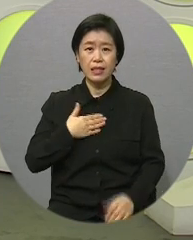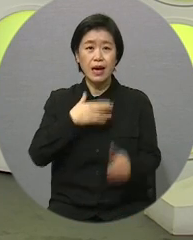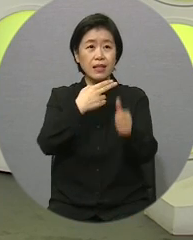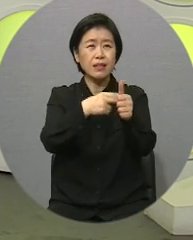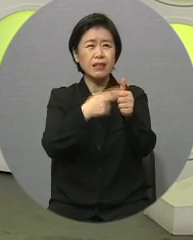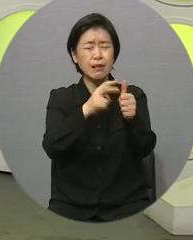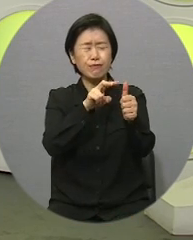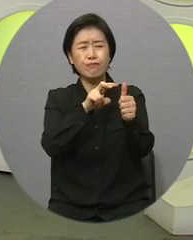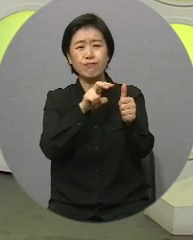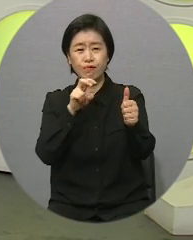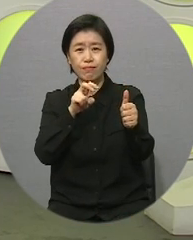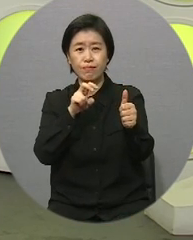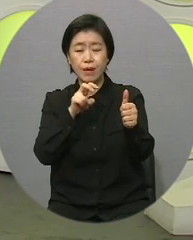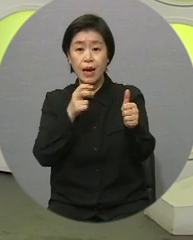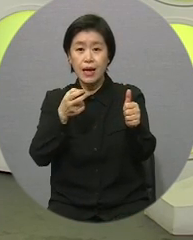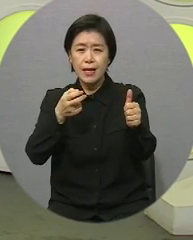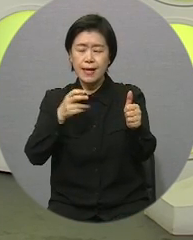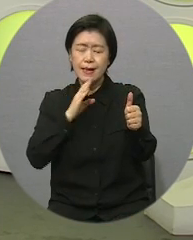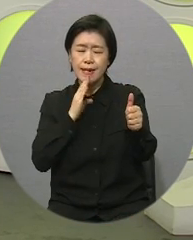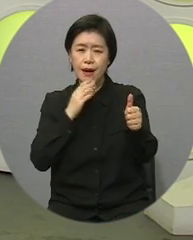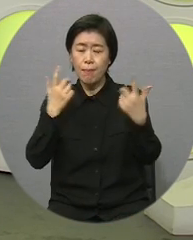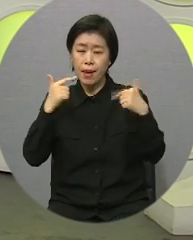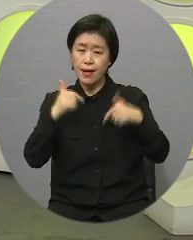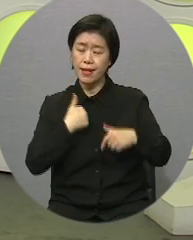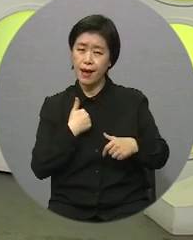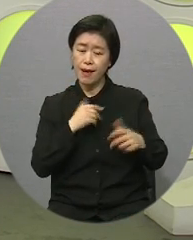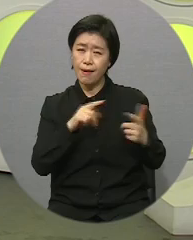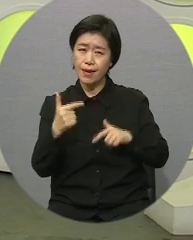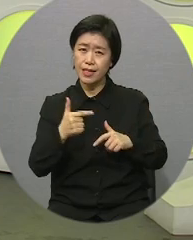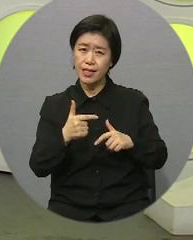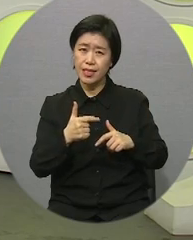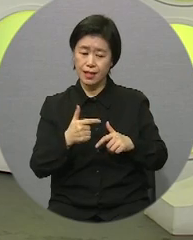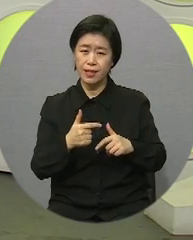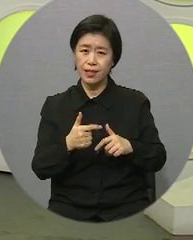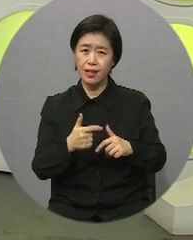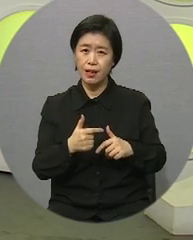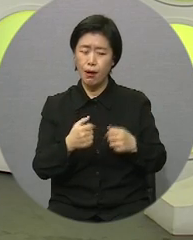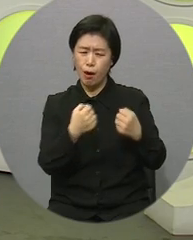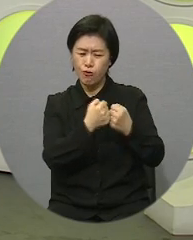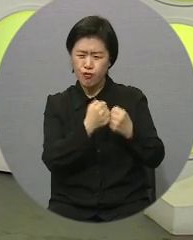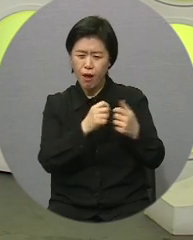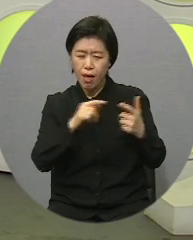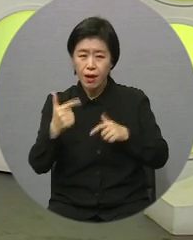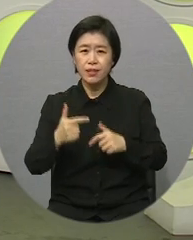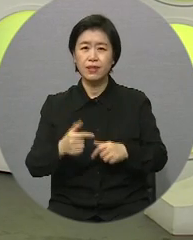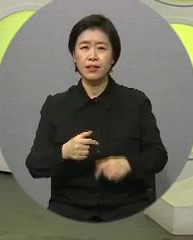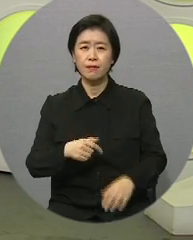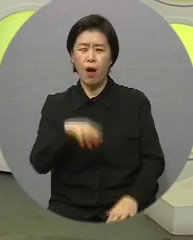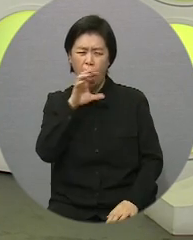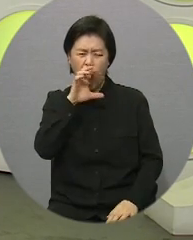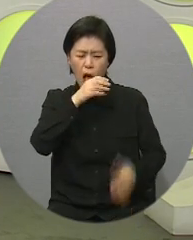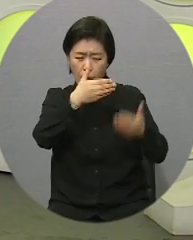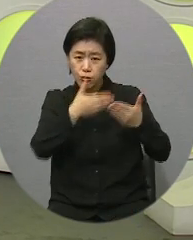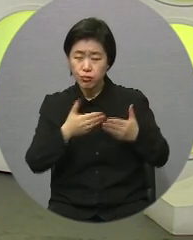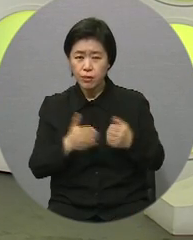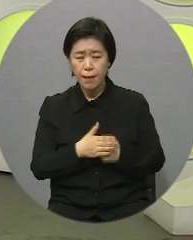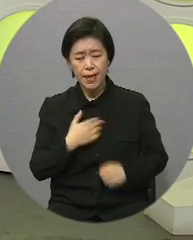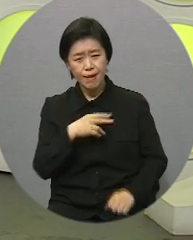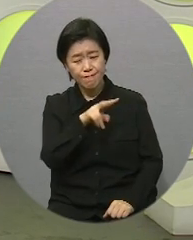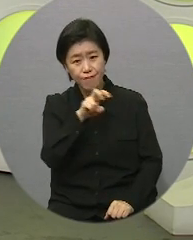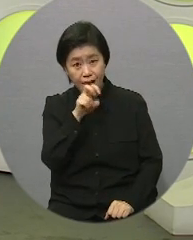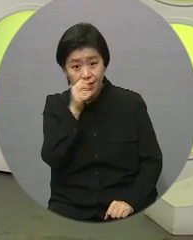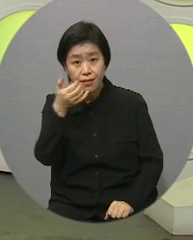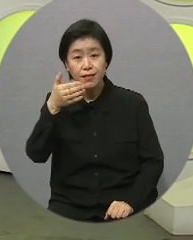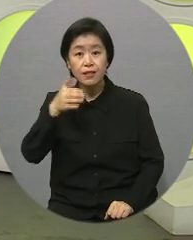미웠을 때 세계 참편 됐어요음 제 선생님하고 친해질 때는 타이틀 뺏겼어요 그러니까